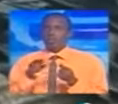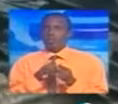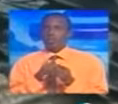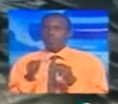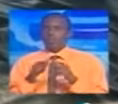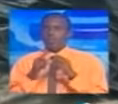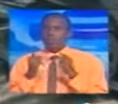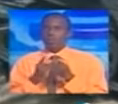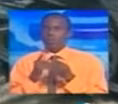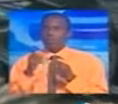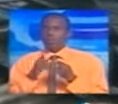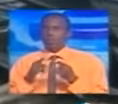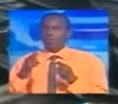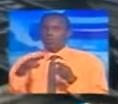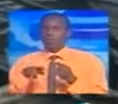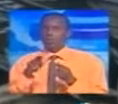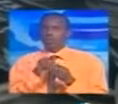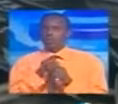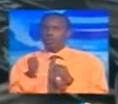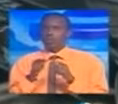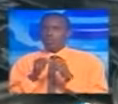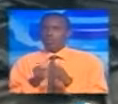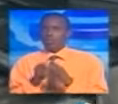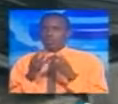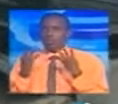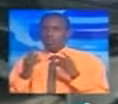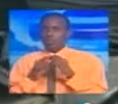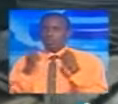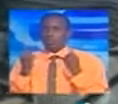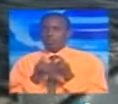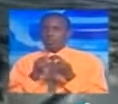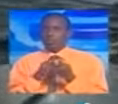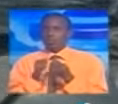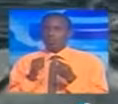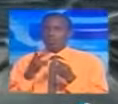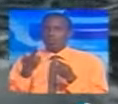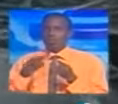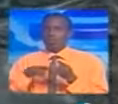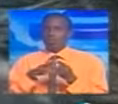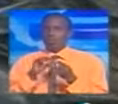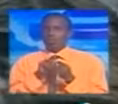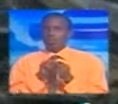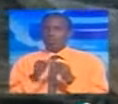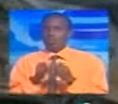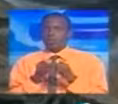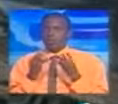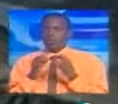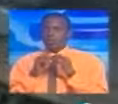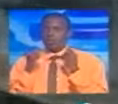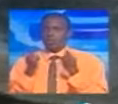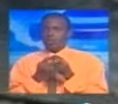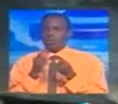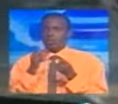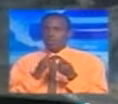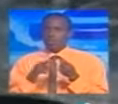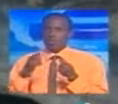ils ont pu donc maîtriser le foyer. Ils ont accédé donc au foyer de l'incendie à cause donc de manque d'accès dans